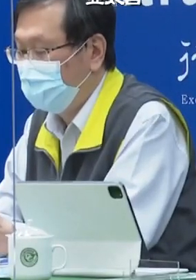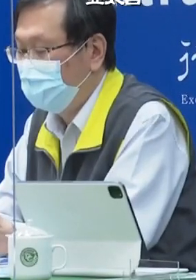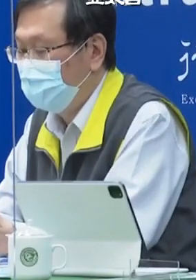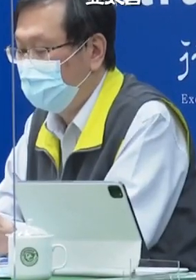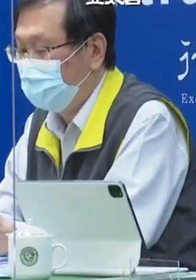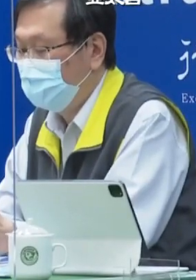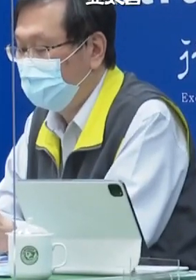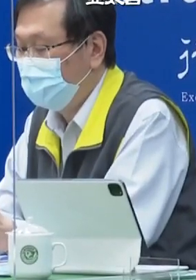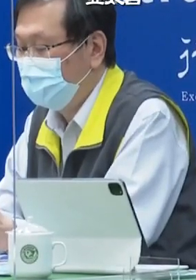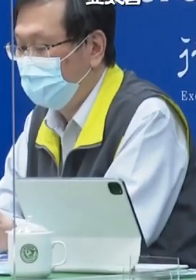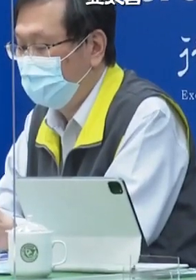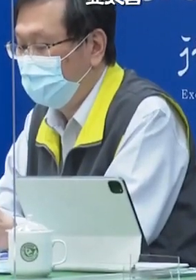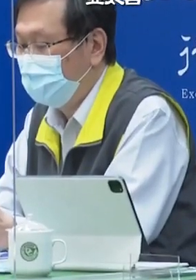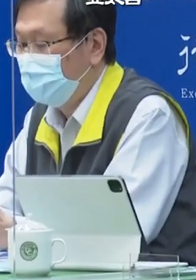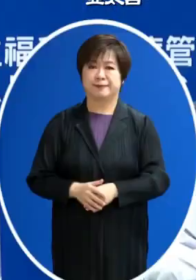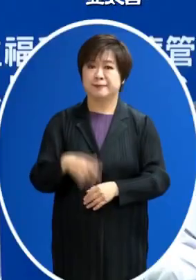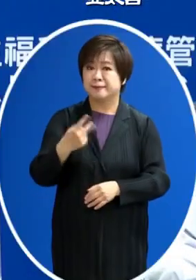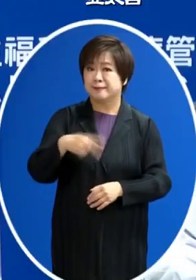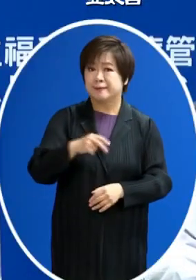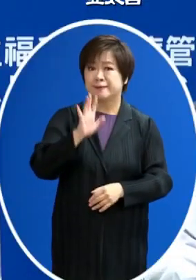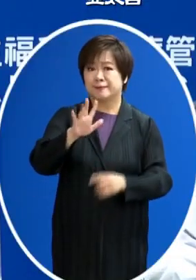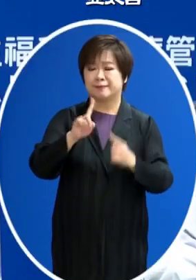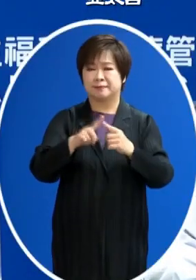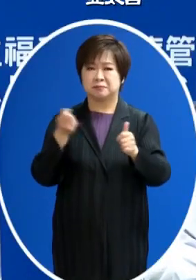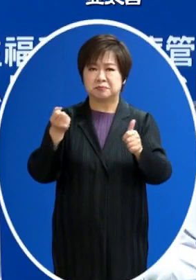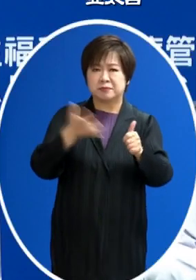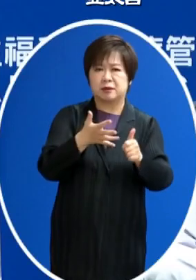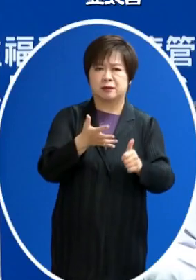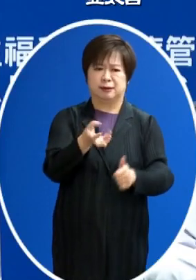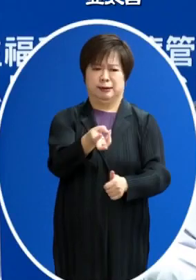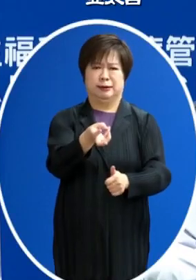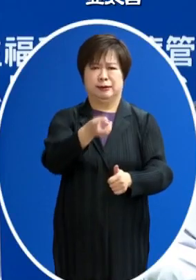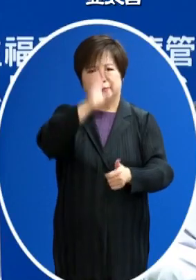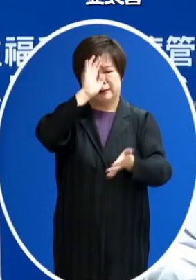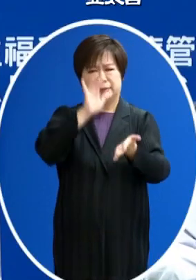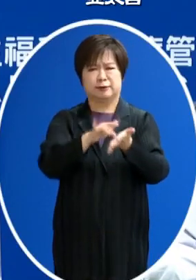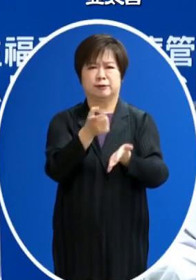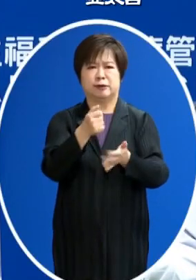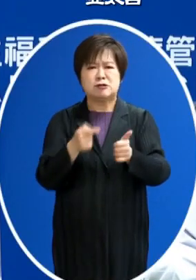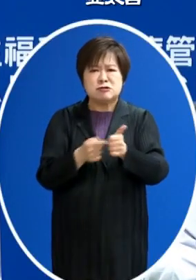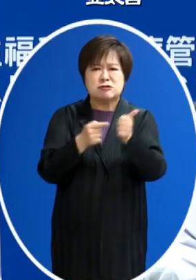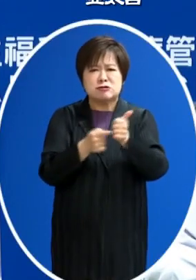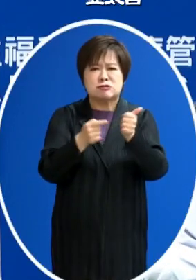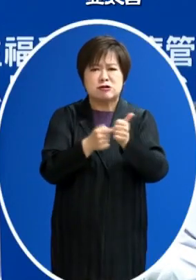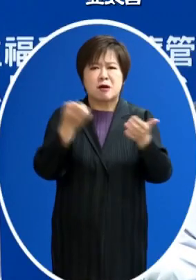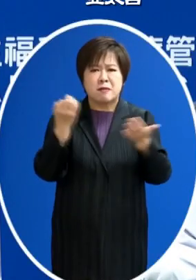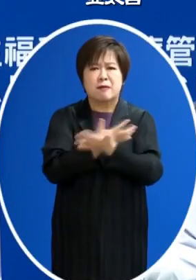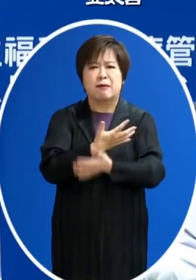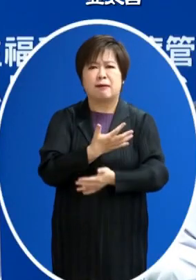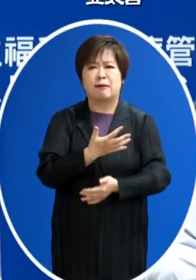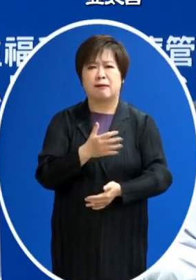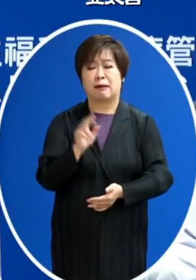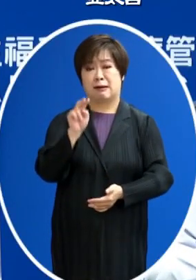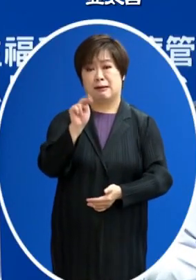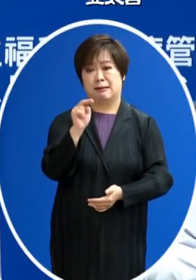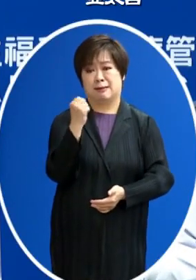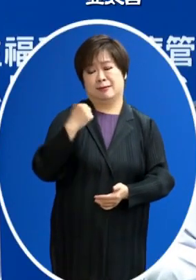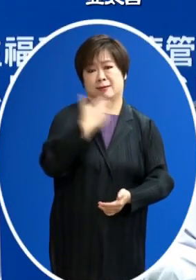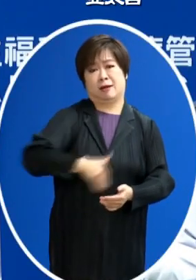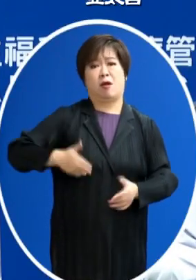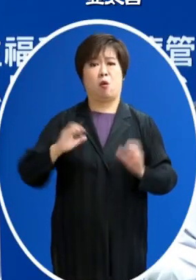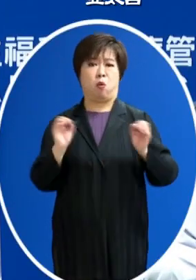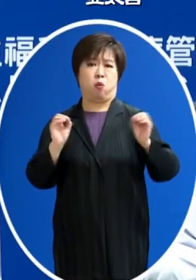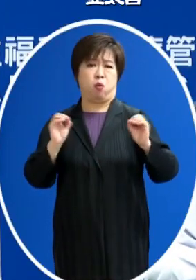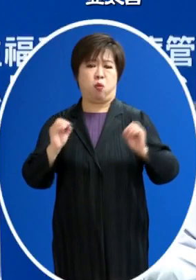包括二采阴或 CT 值超过30，不需要隔离满10天。而境外一路就案，移除 N 抗体阳性条件。 那如果仍